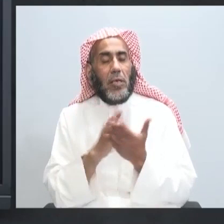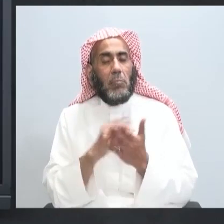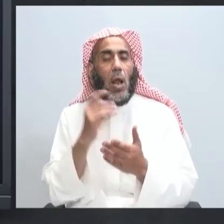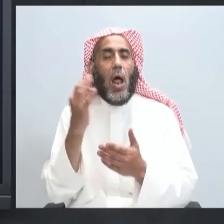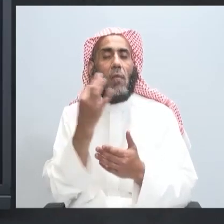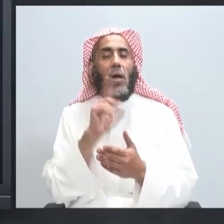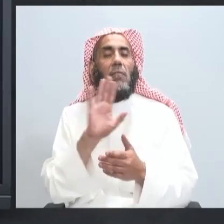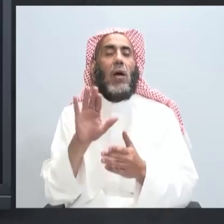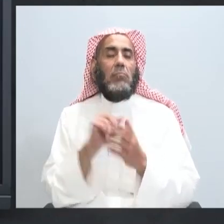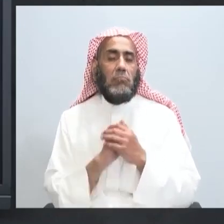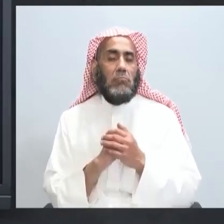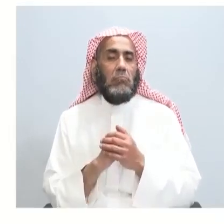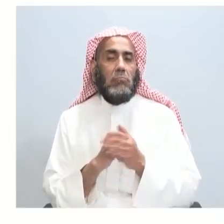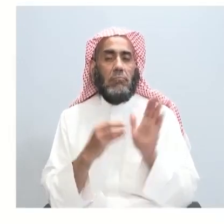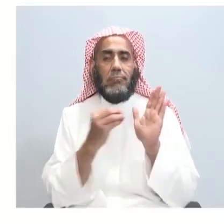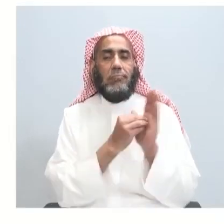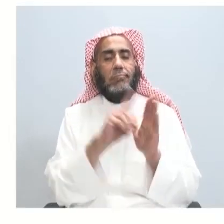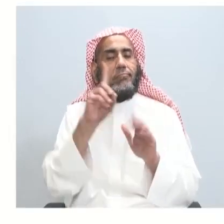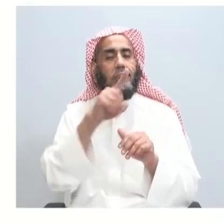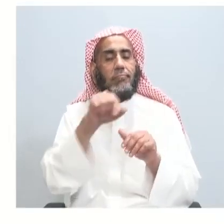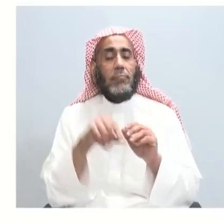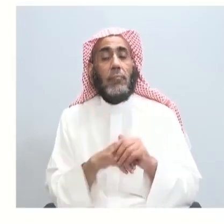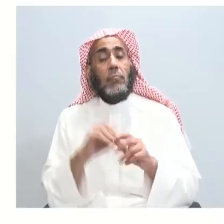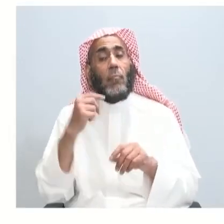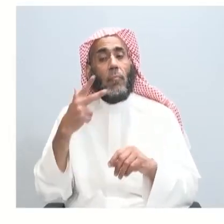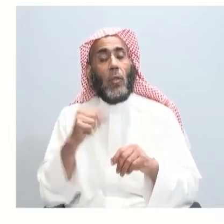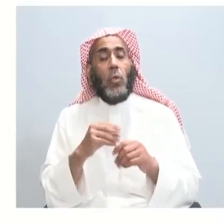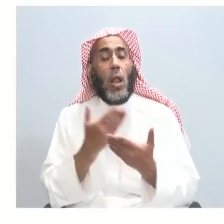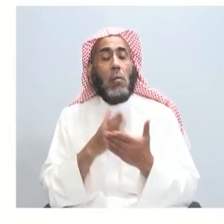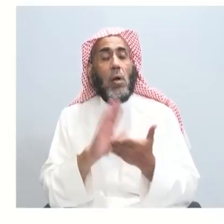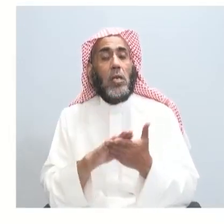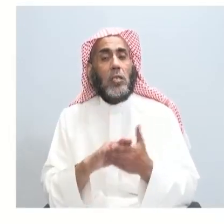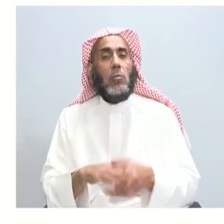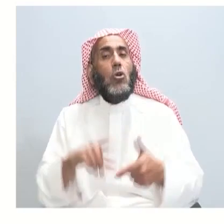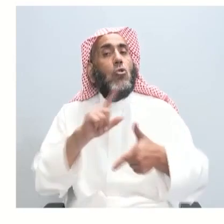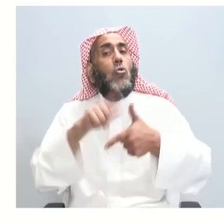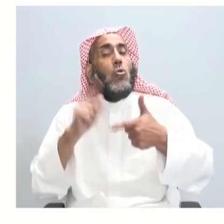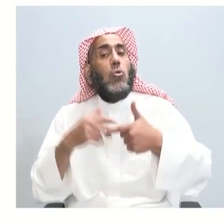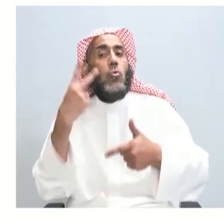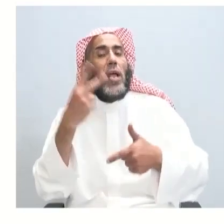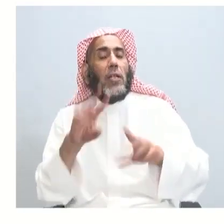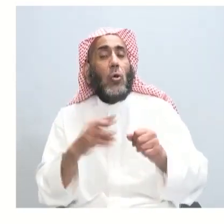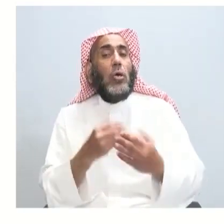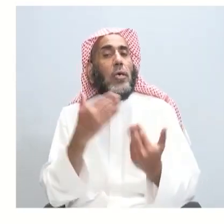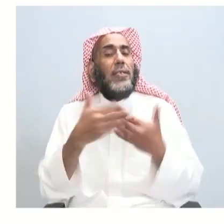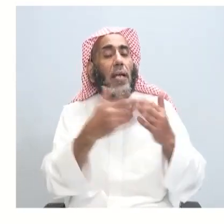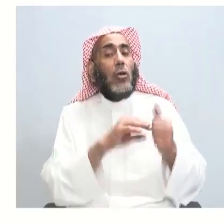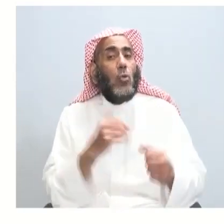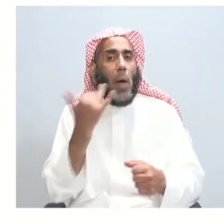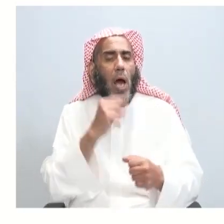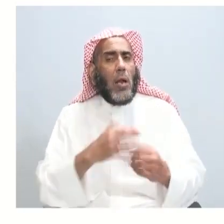معاجم الالفاظ ثامنا هنا المعاجم ثنائيه اللغه تخدم العرب اكثر من